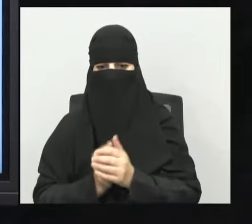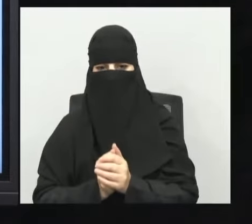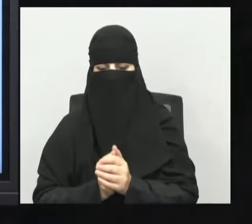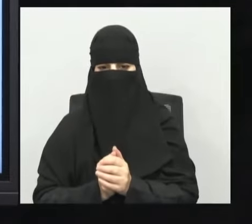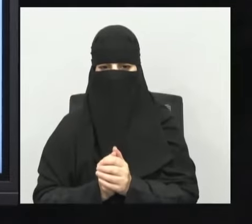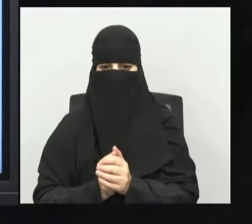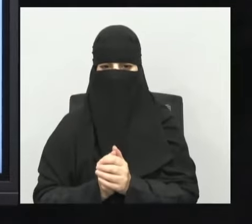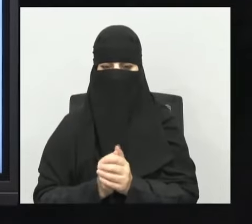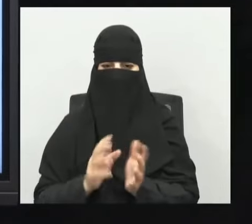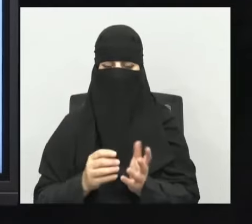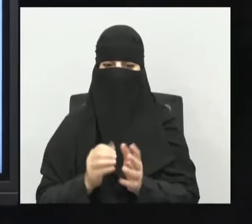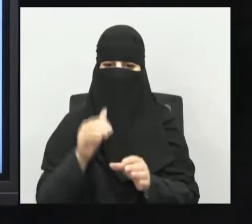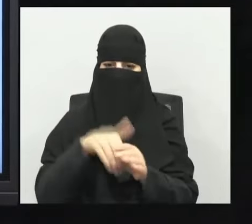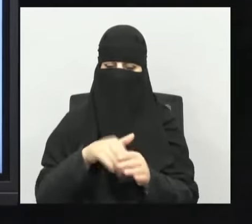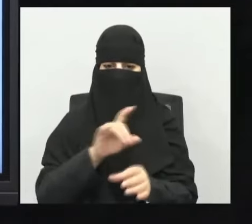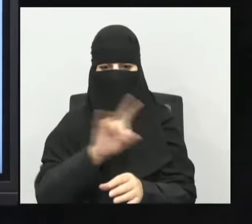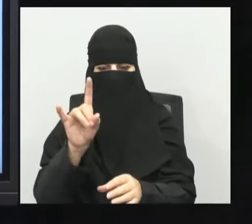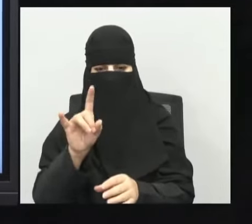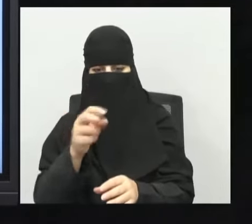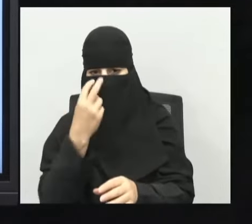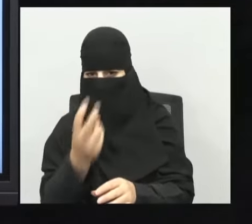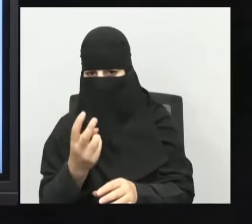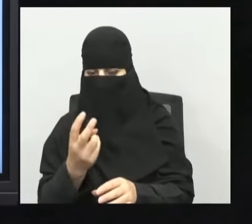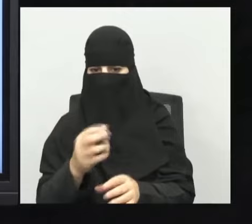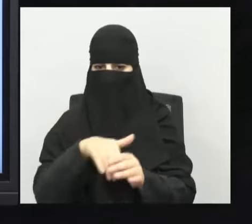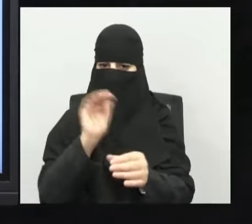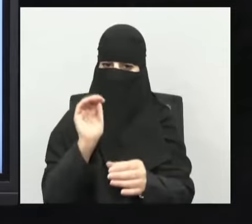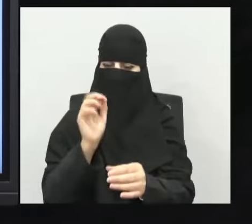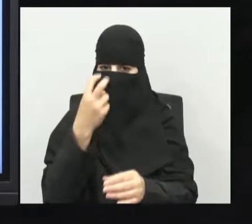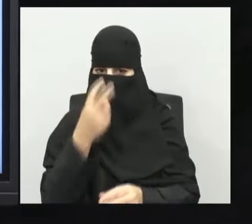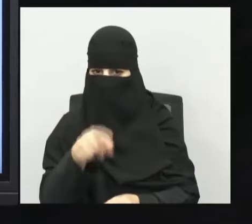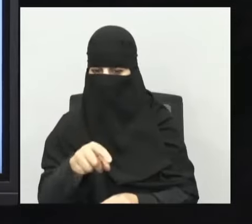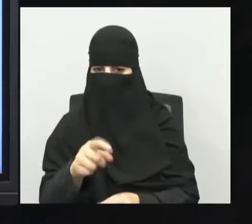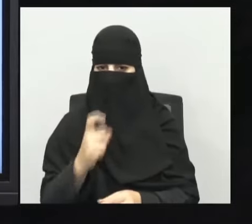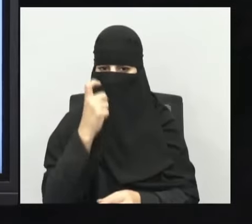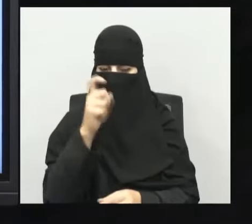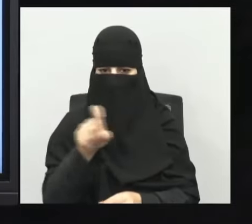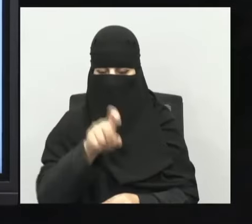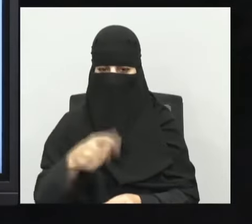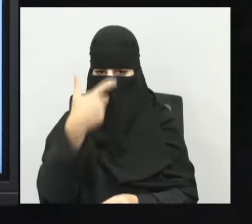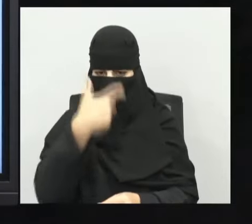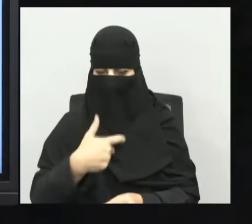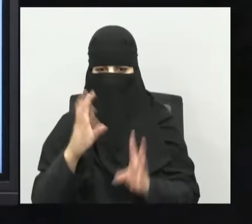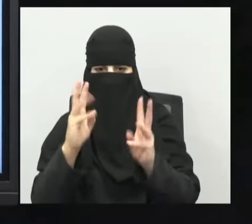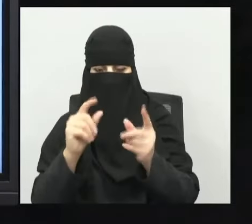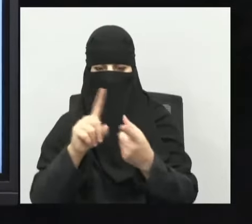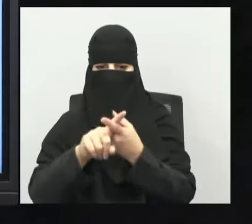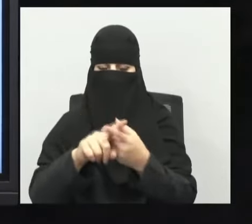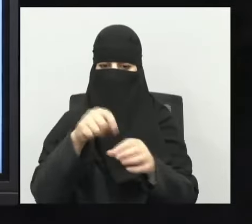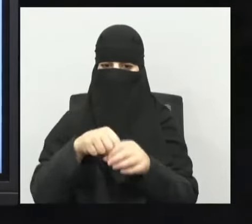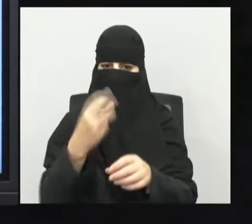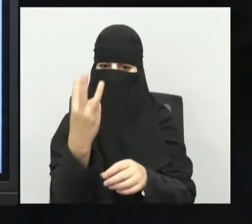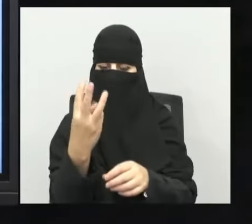طيب اذا كانت المدخله غير موجوده والمخرجه موجوده نسال نفسنا سؤال ما هو العدد اللي ضربناه في